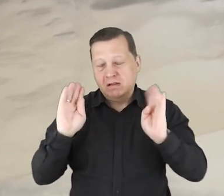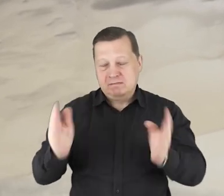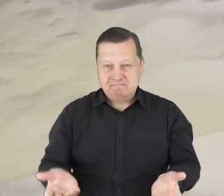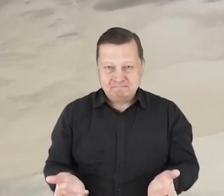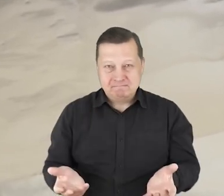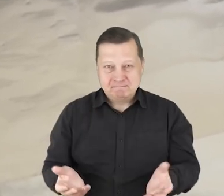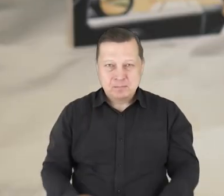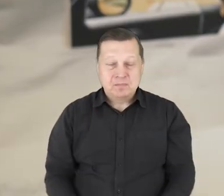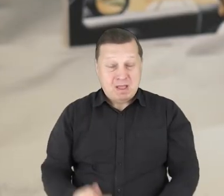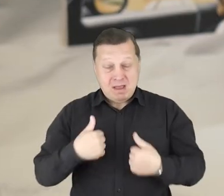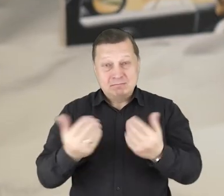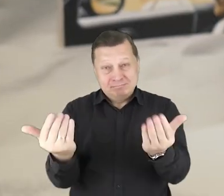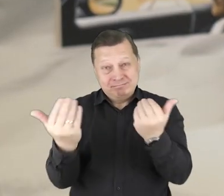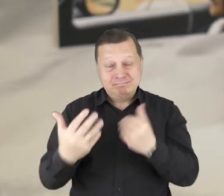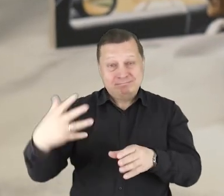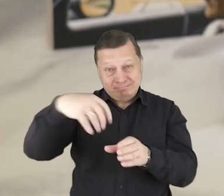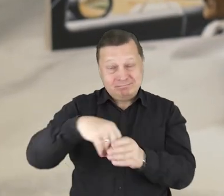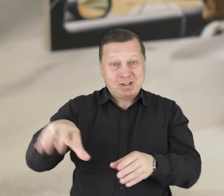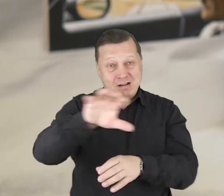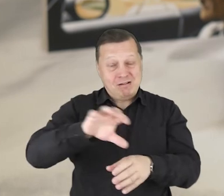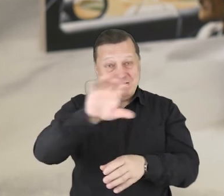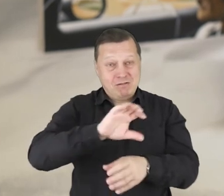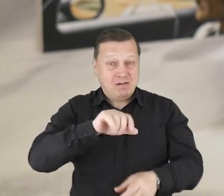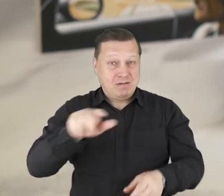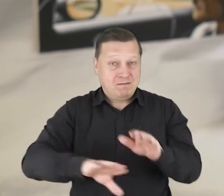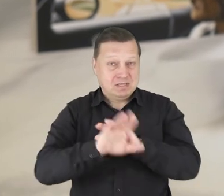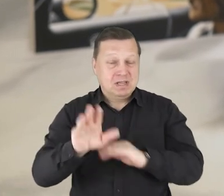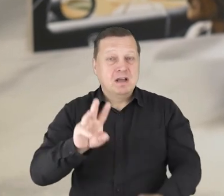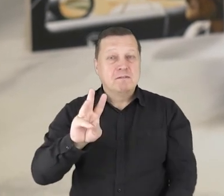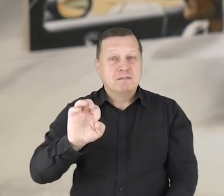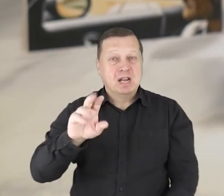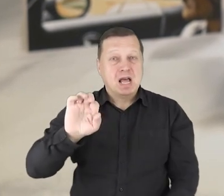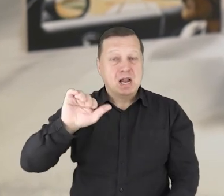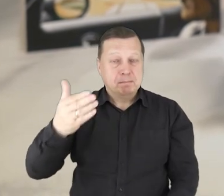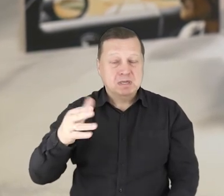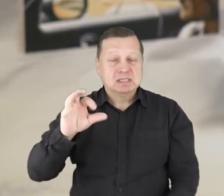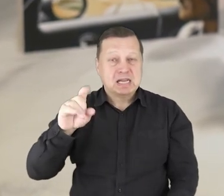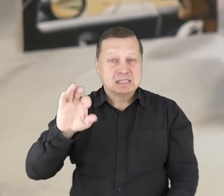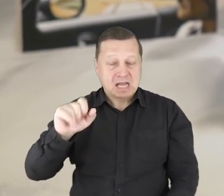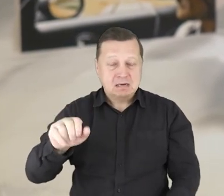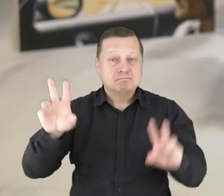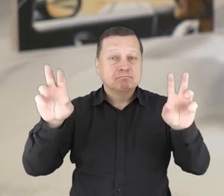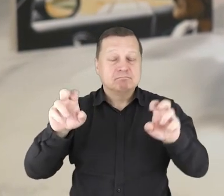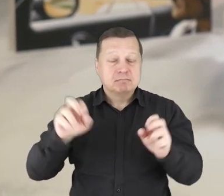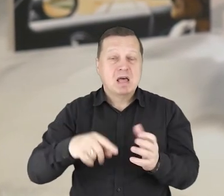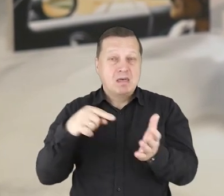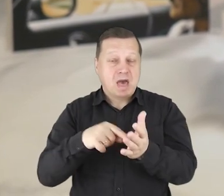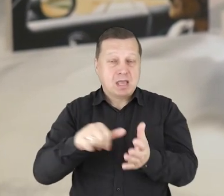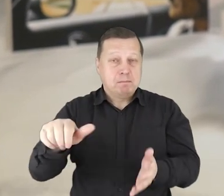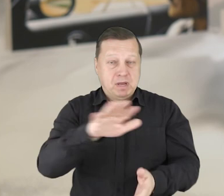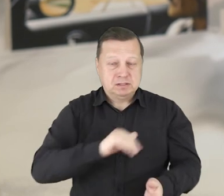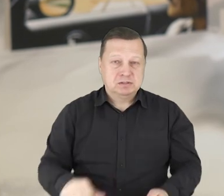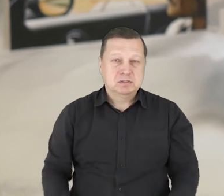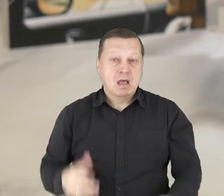w przelocie. Bardzo zachęcam do obejrzenia wystawy Wilhelma Sassnala Taki pejzaż. Proszę nie